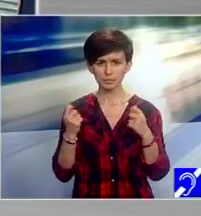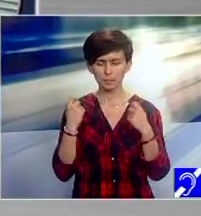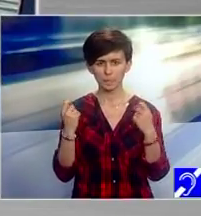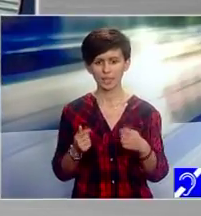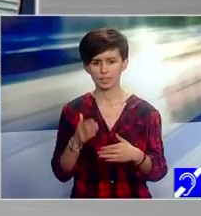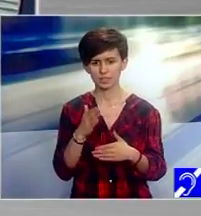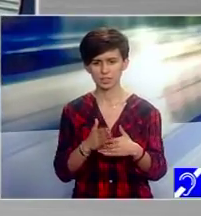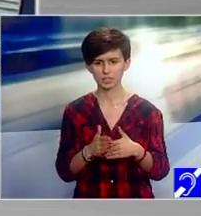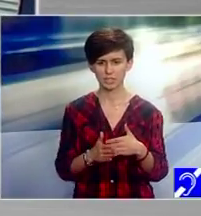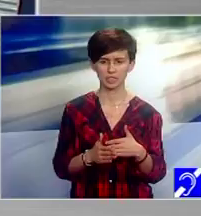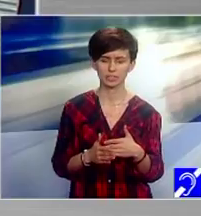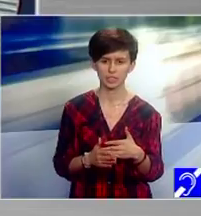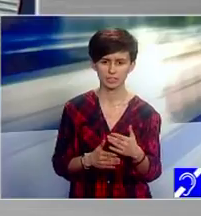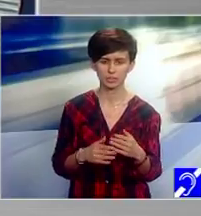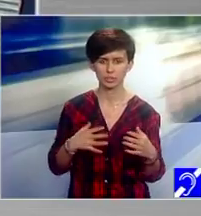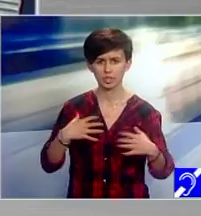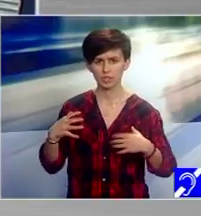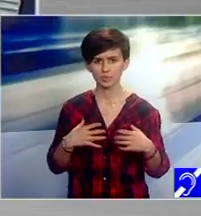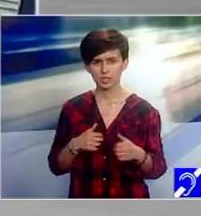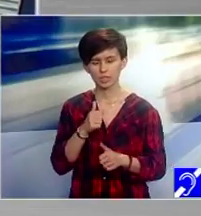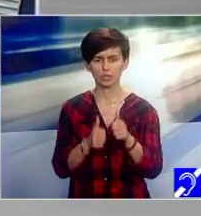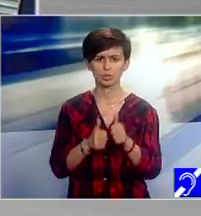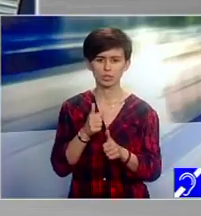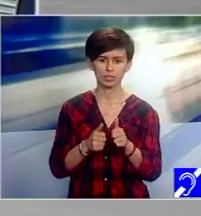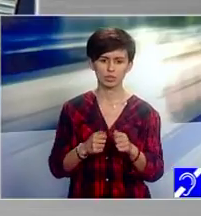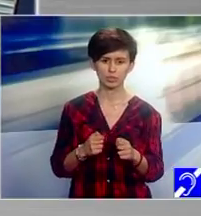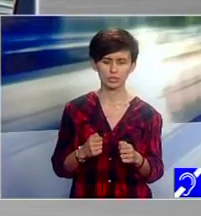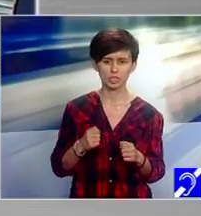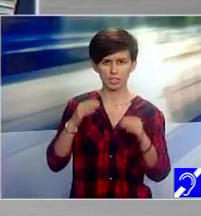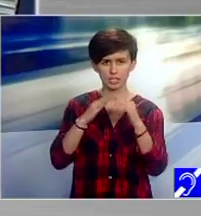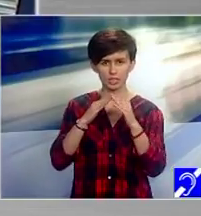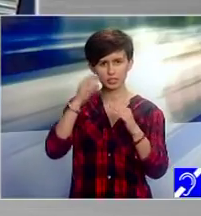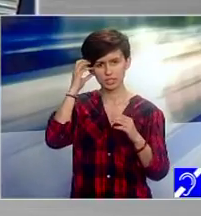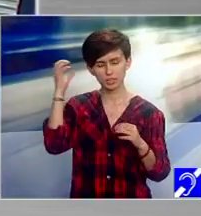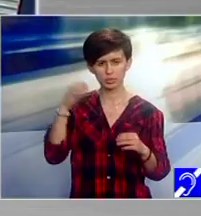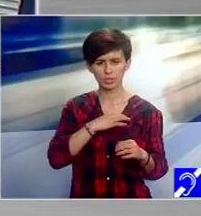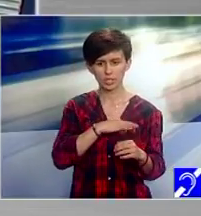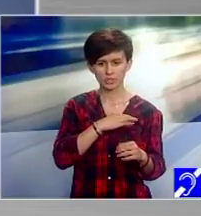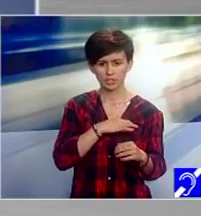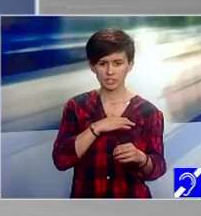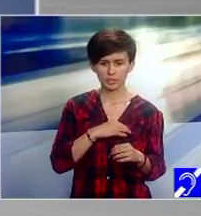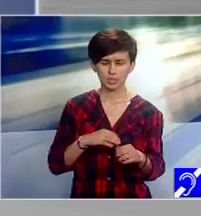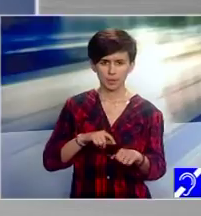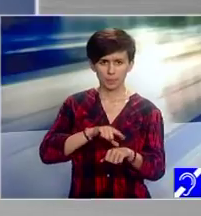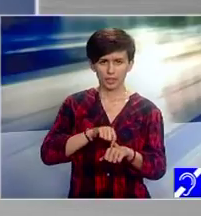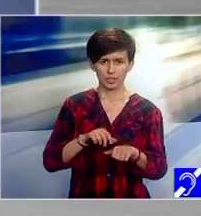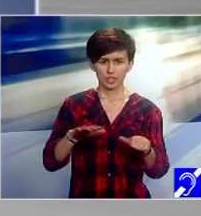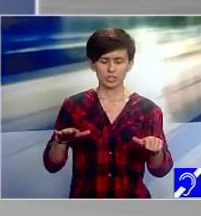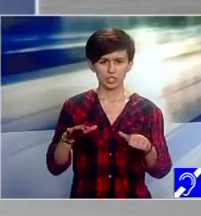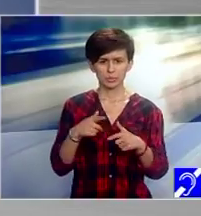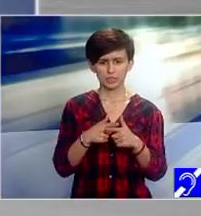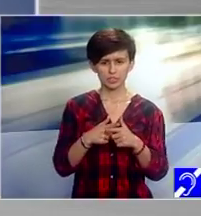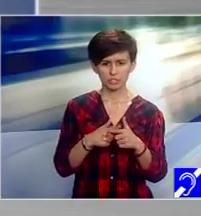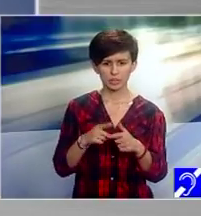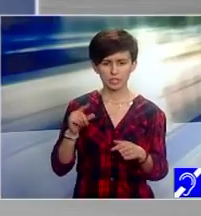încheie cu spectacolul concurs de la Casa de Cultura Studenților între orele 16.30 și 20.30,